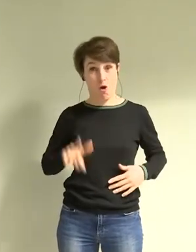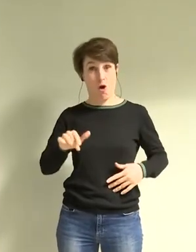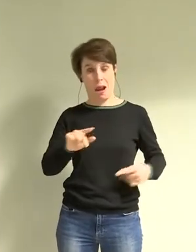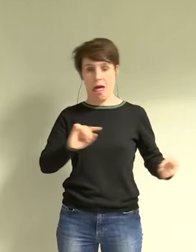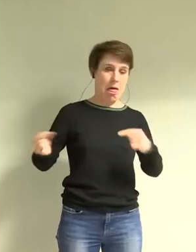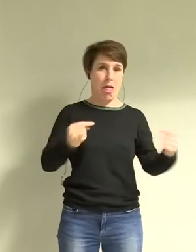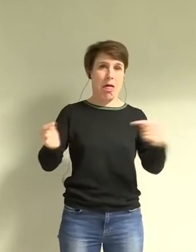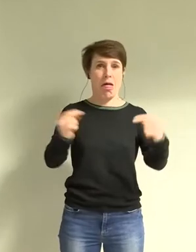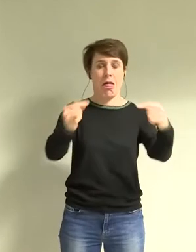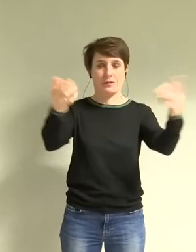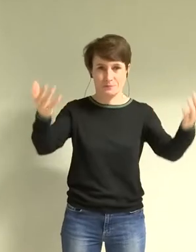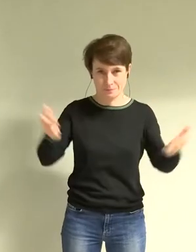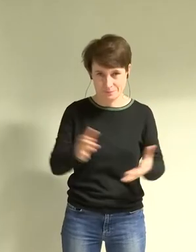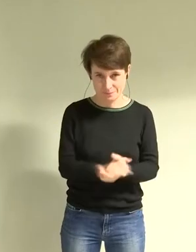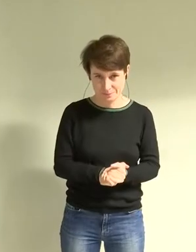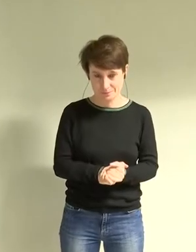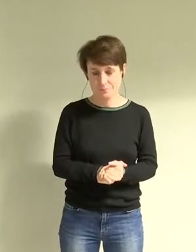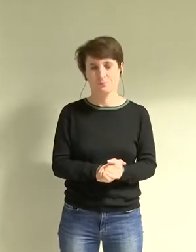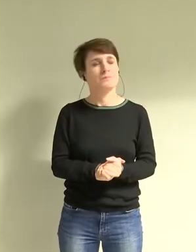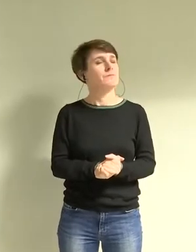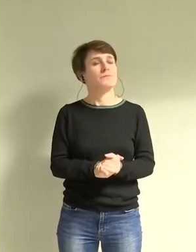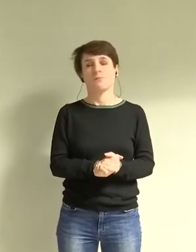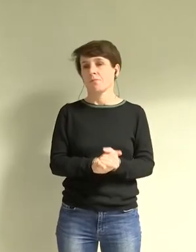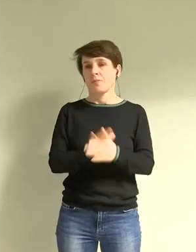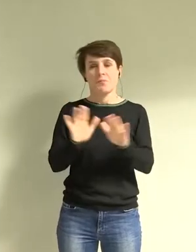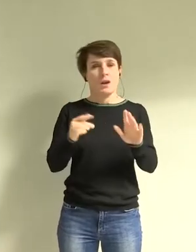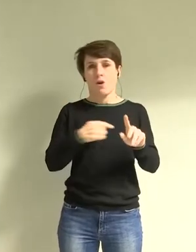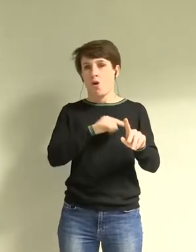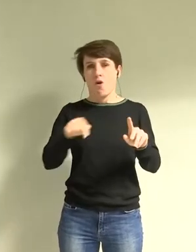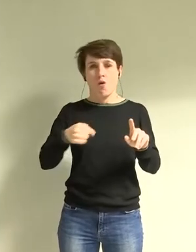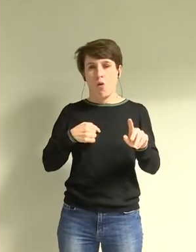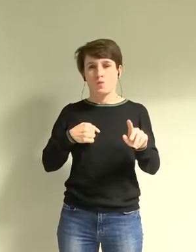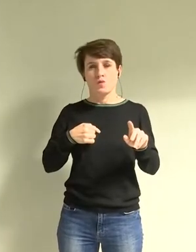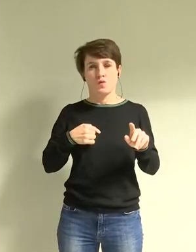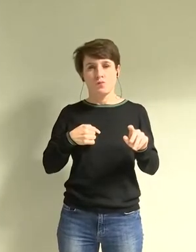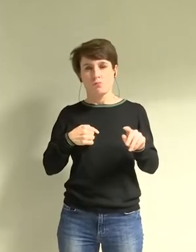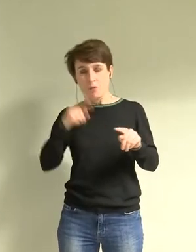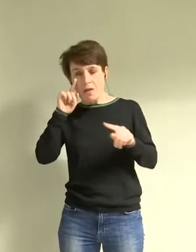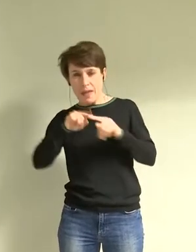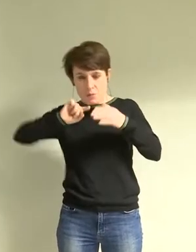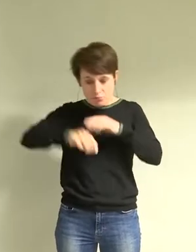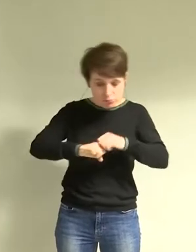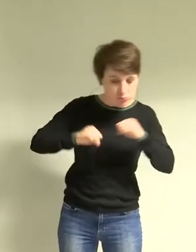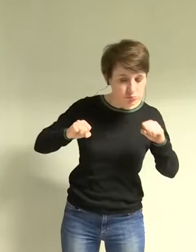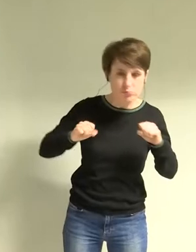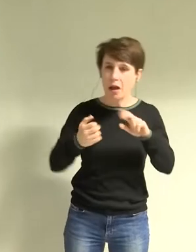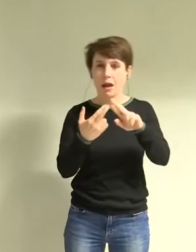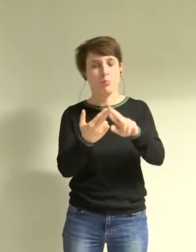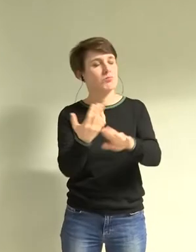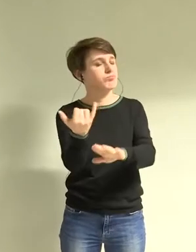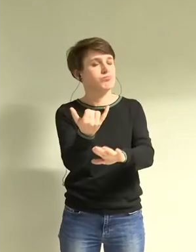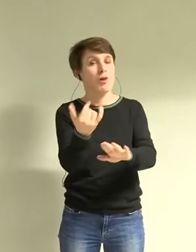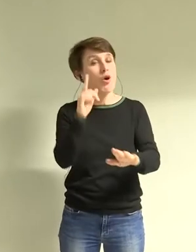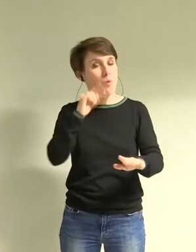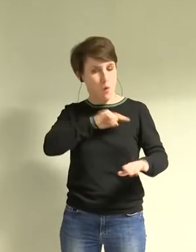on ne répondra pas sur le fond nous comptons lancôme un ou deux tons de deux structures pour justement